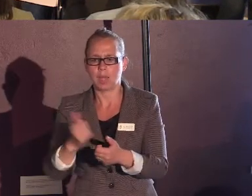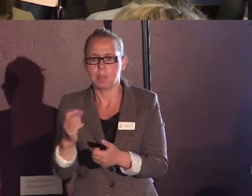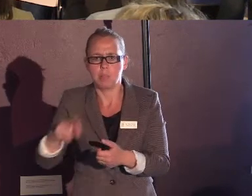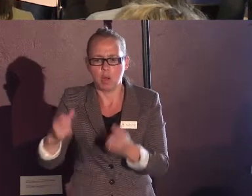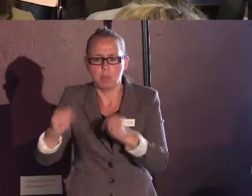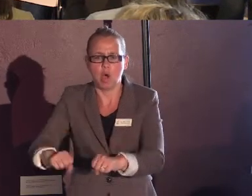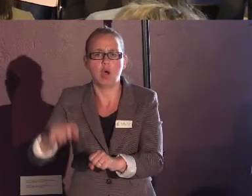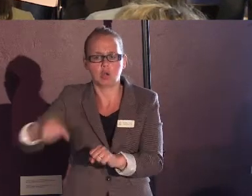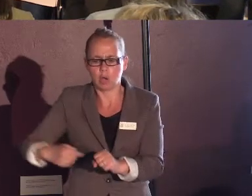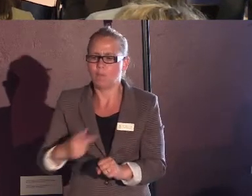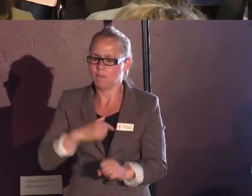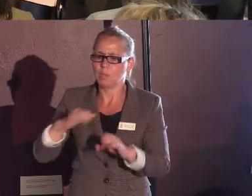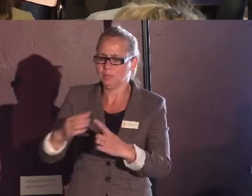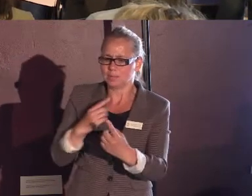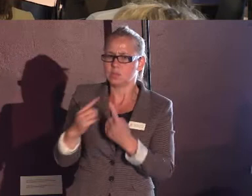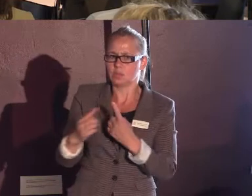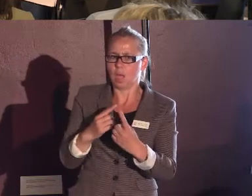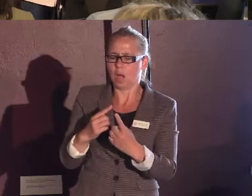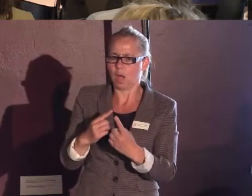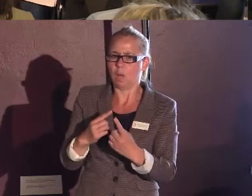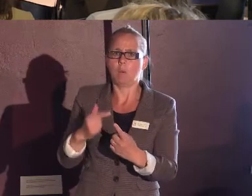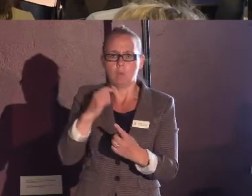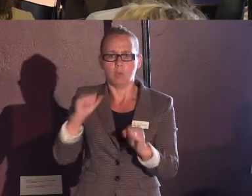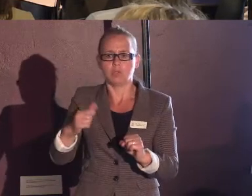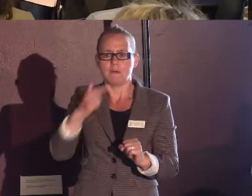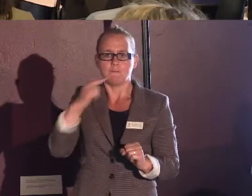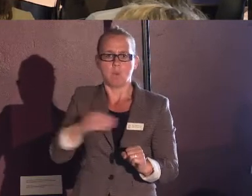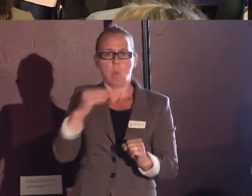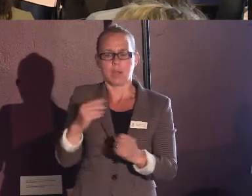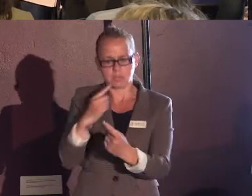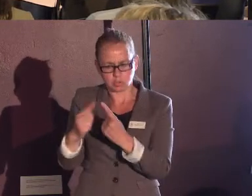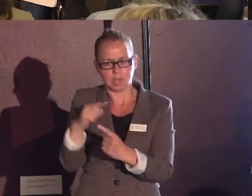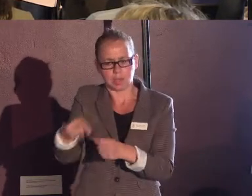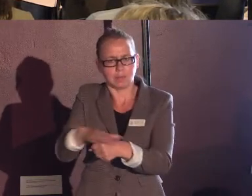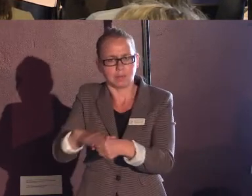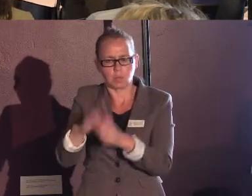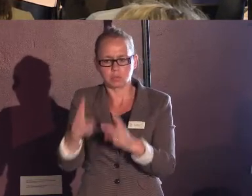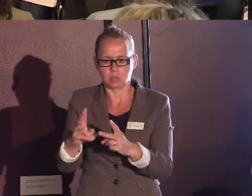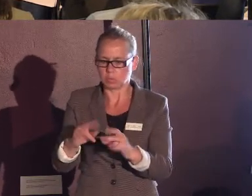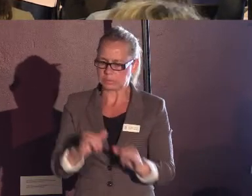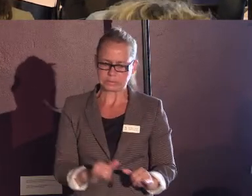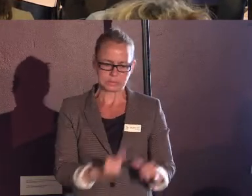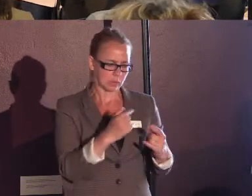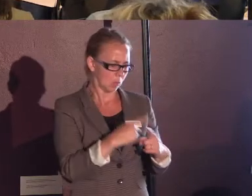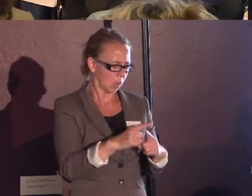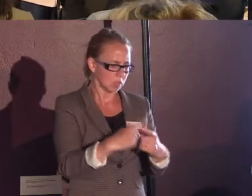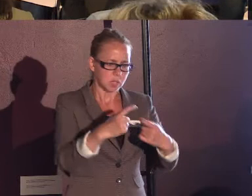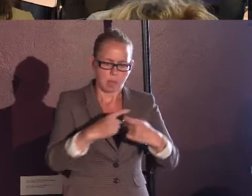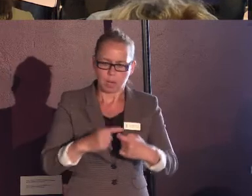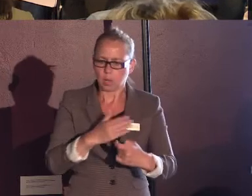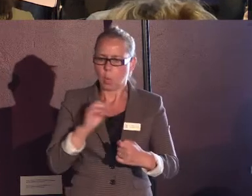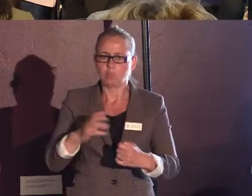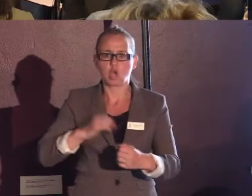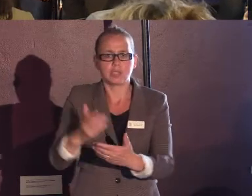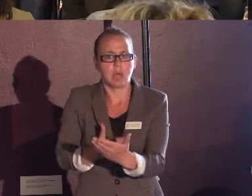som man måste föra, en diskussion som man måste våga ta. Tror jag tidigt i olika typer av sammanhang och